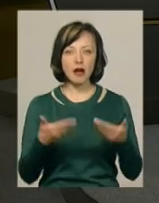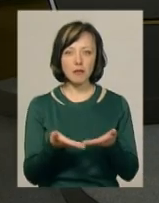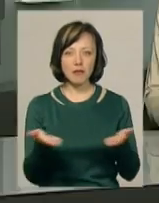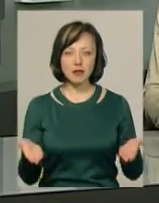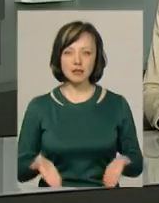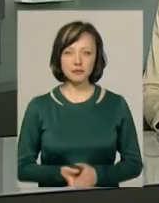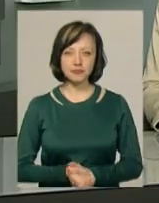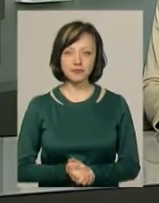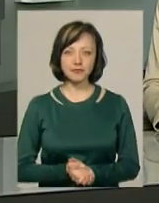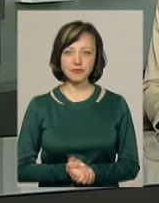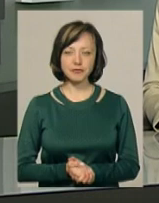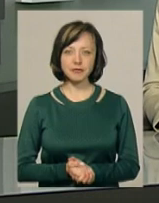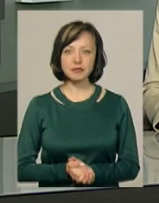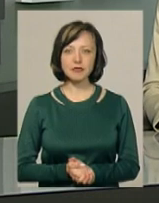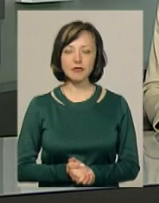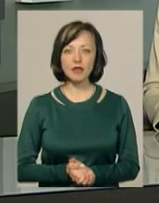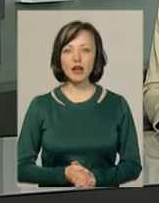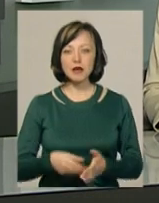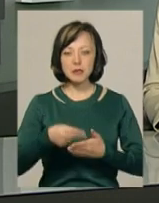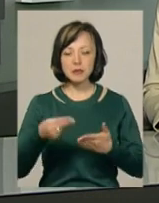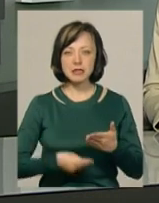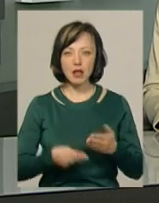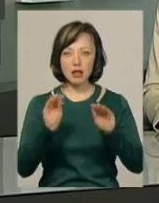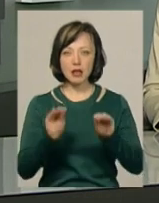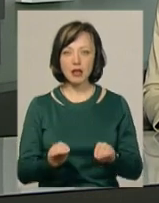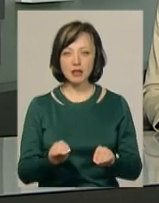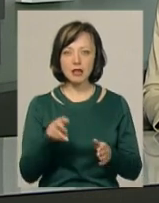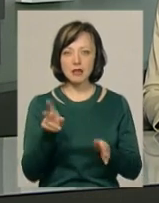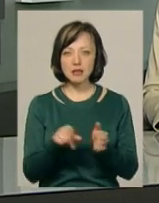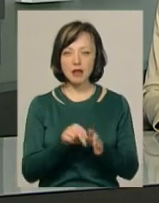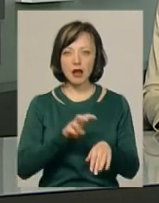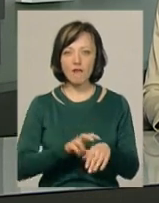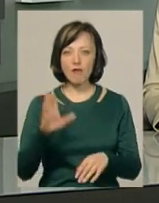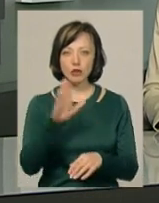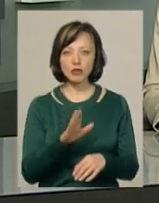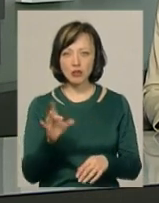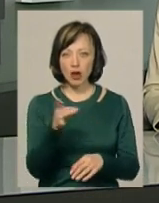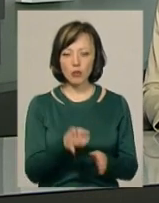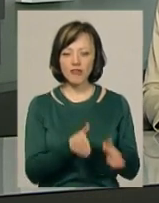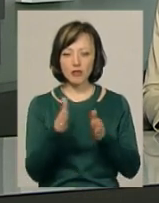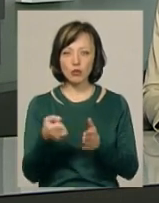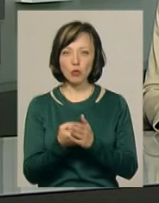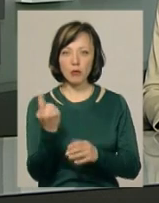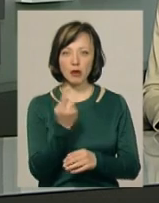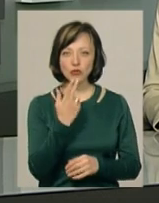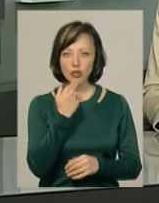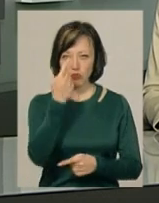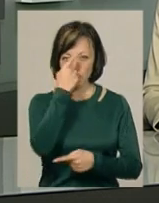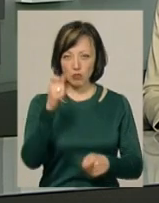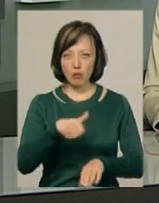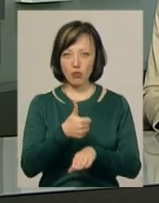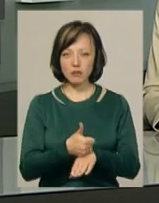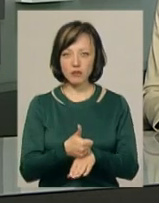вас. Підписання декларацій з лікарями у Волочиському районі відклали до 1 червня. Про це повідомив головний